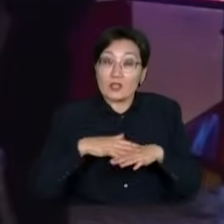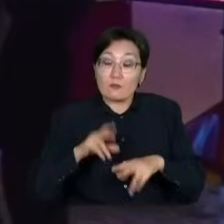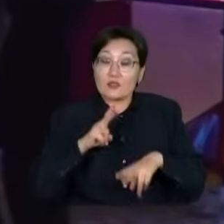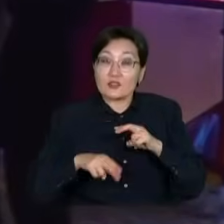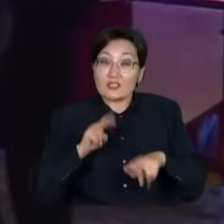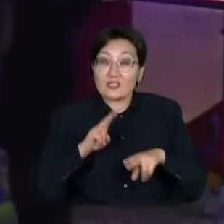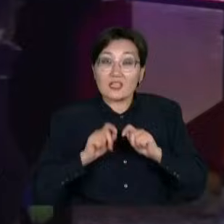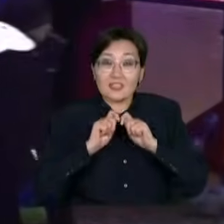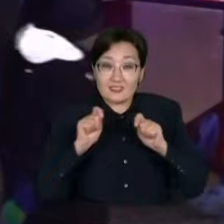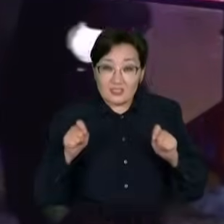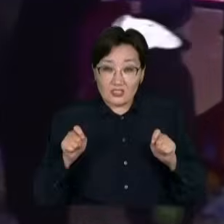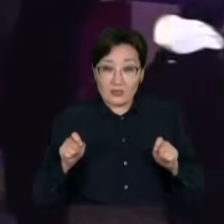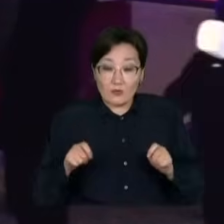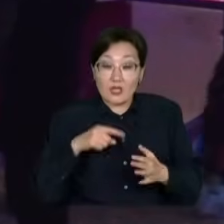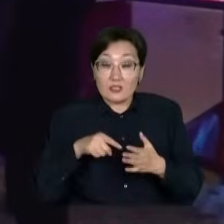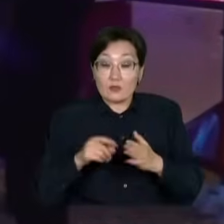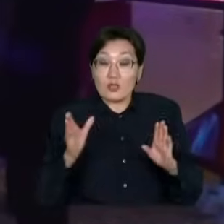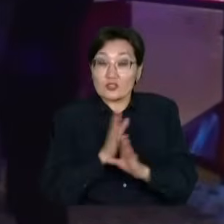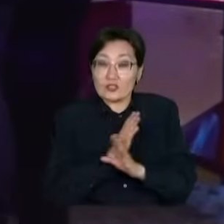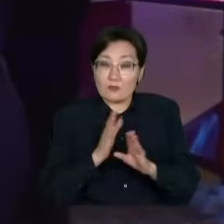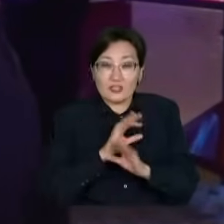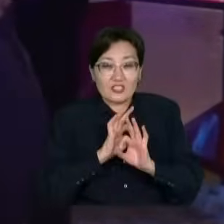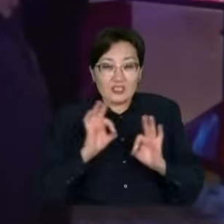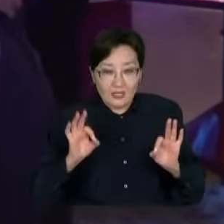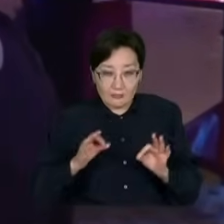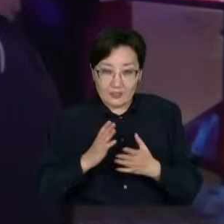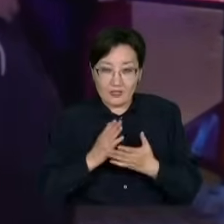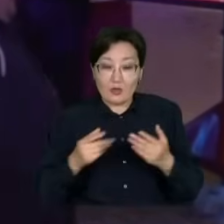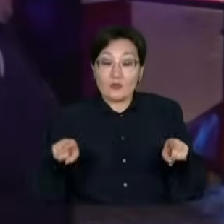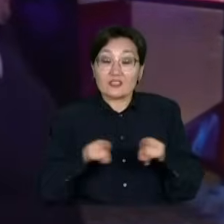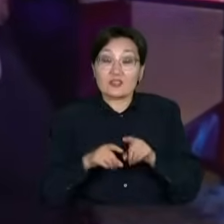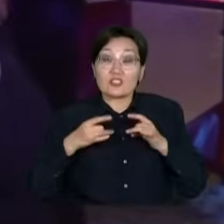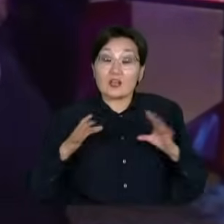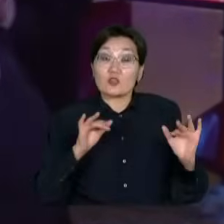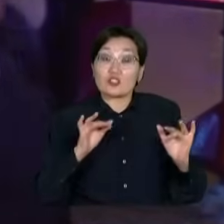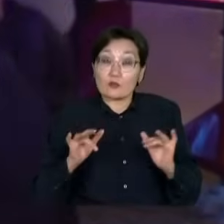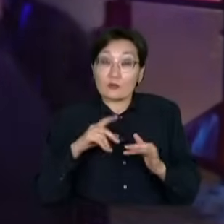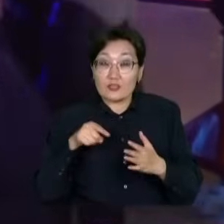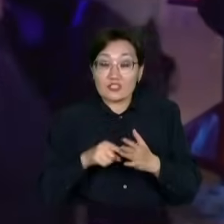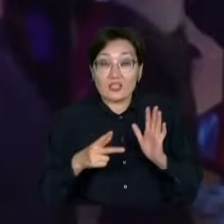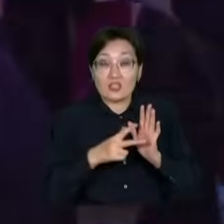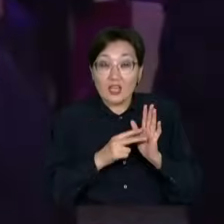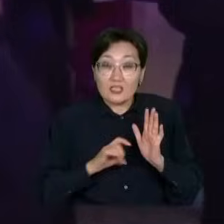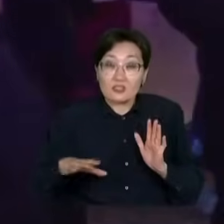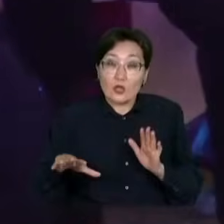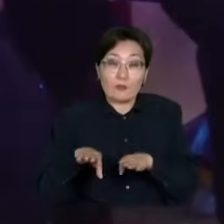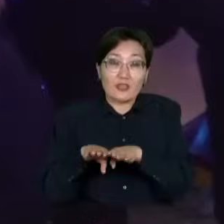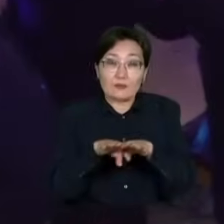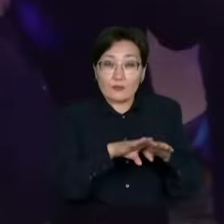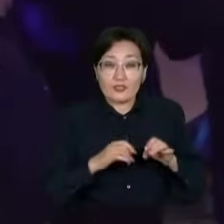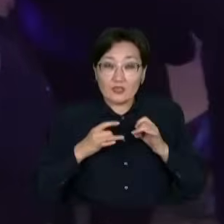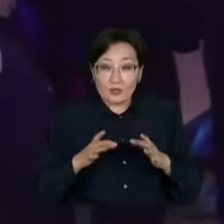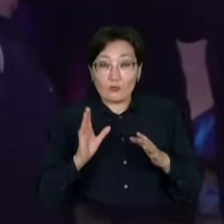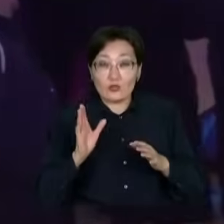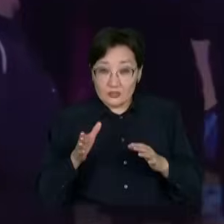мерекелік көңіл күй сыйлады. Қалада бүгін ауа райы керемет болып тұр. Дәл осындай мерекелік іс-шара қаланың 8 ауданында бірдей өтіп